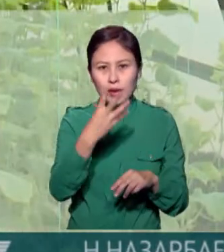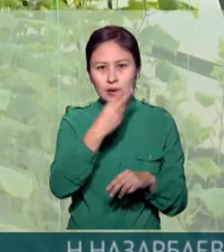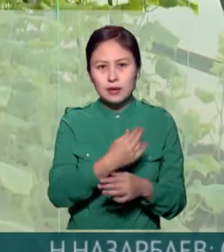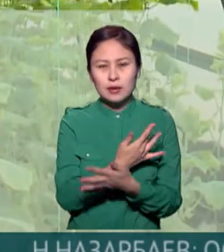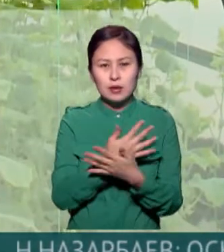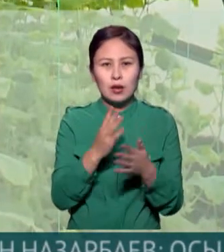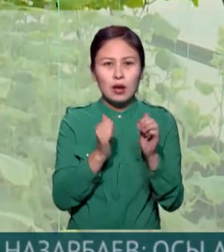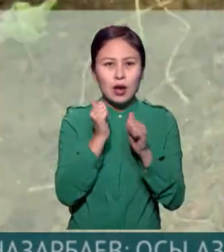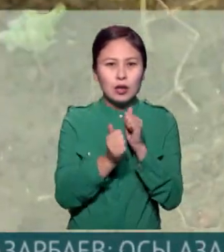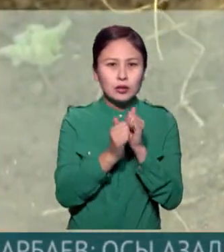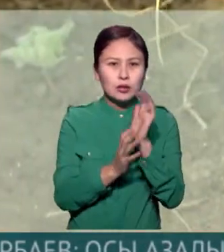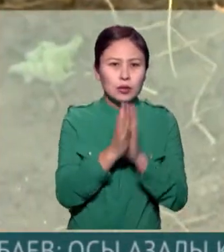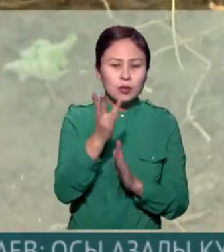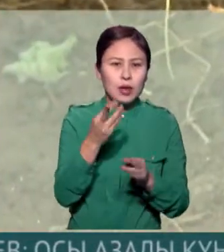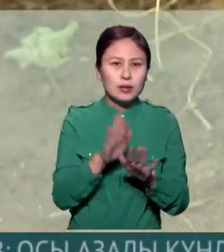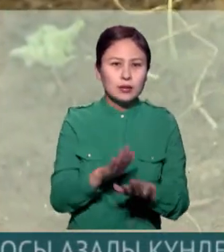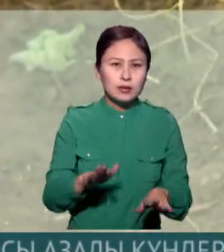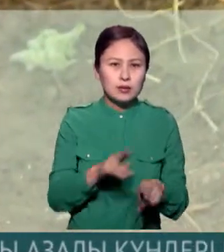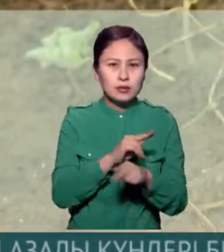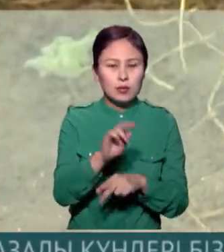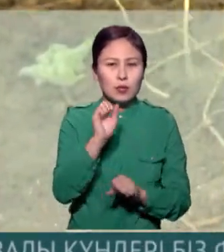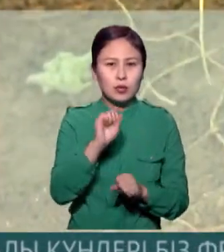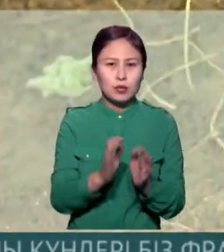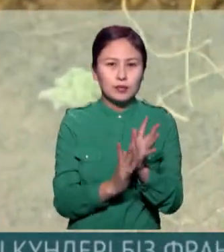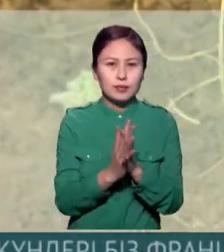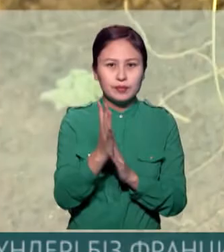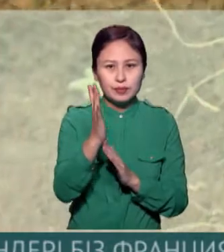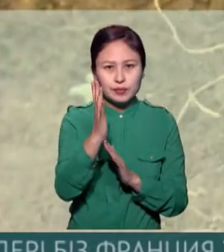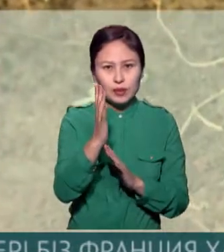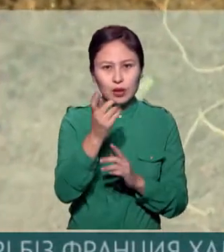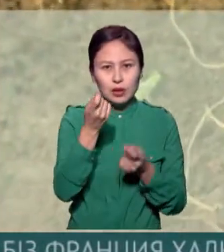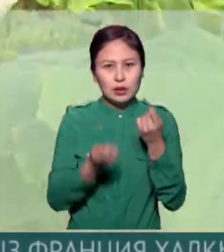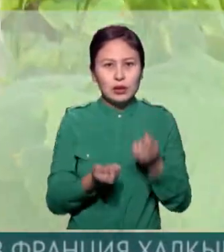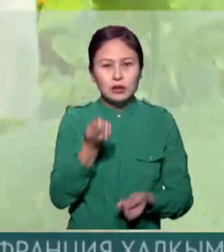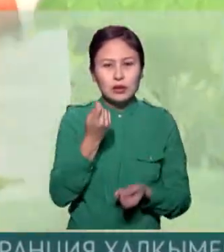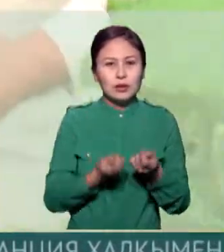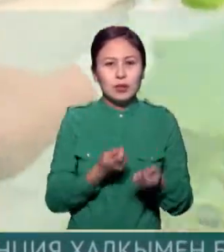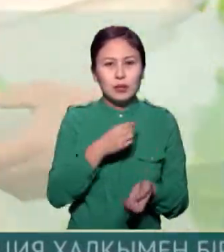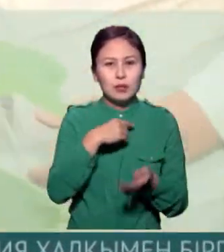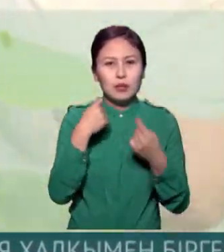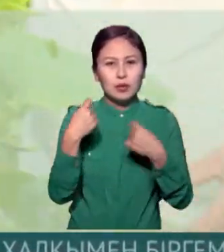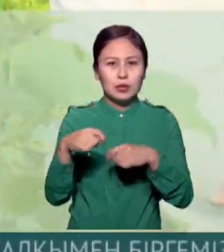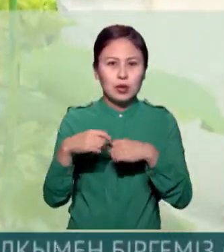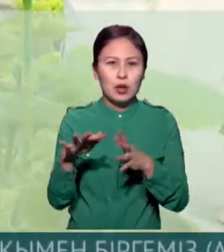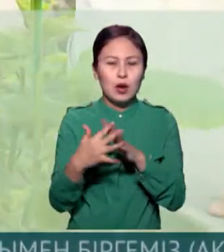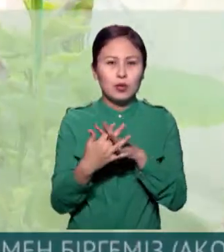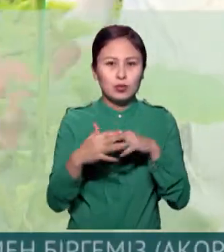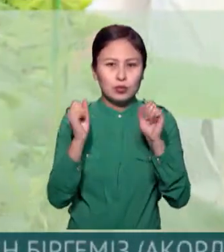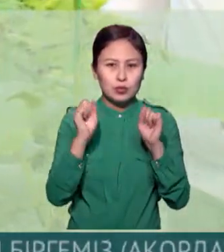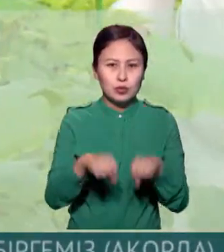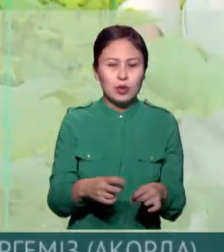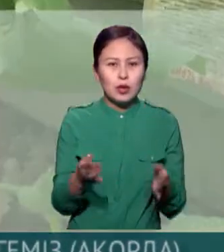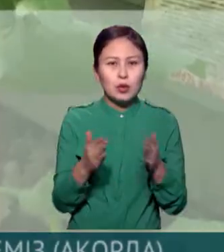өнім күнделікті балалар тағамының құнарын байыту мақсатында пайдаланылады. Артылғаны арзан бағамен ауылдықтарға сатылып,